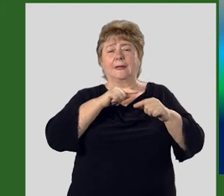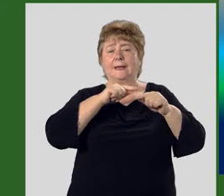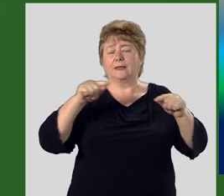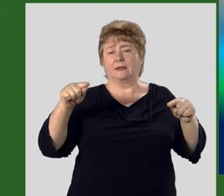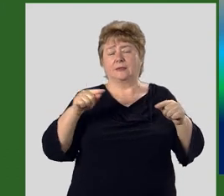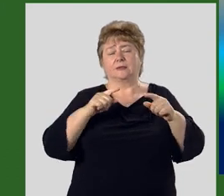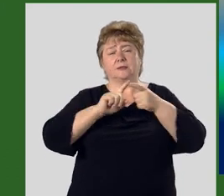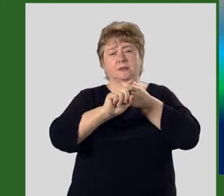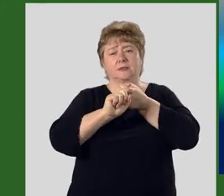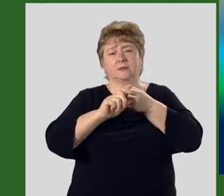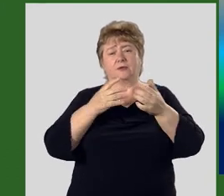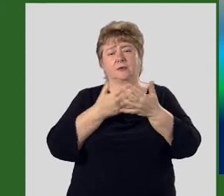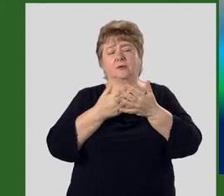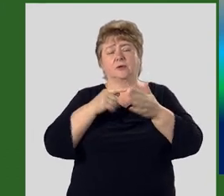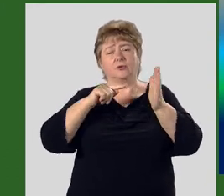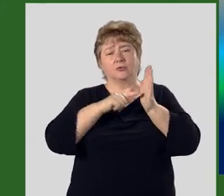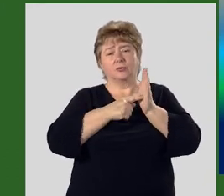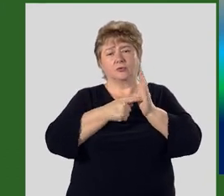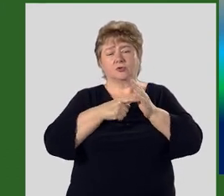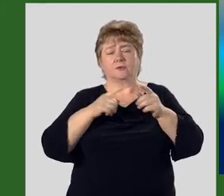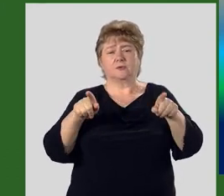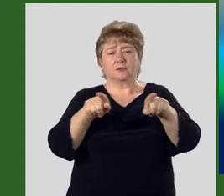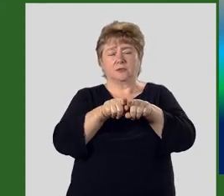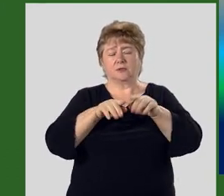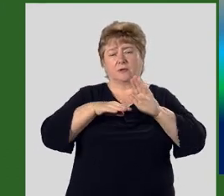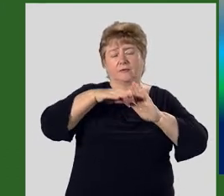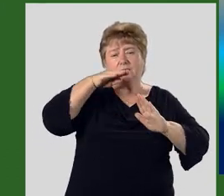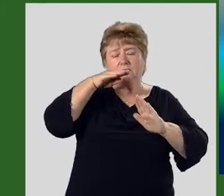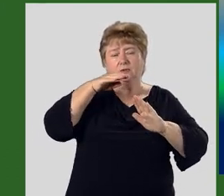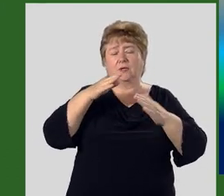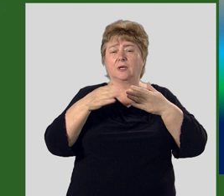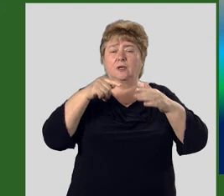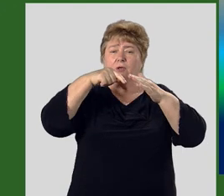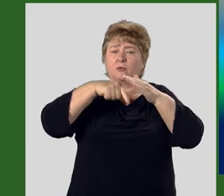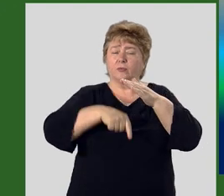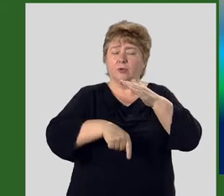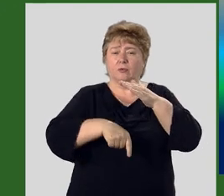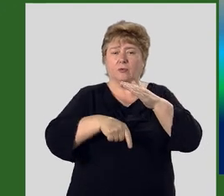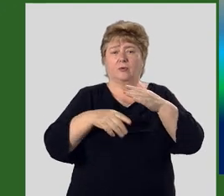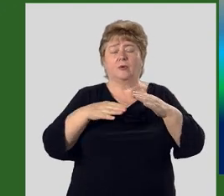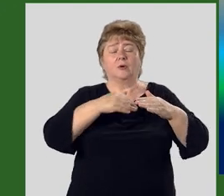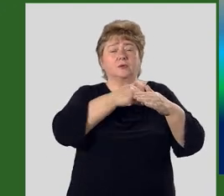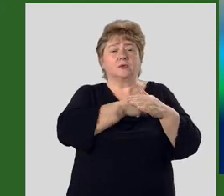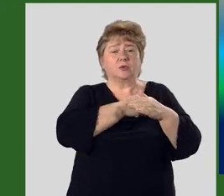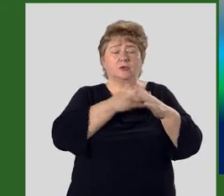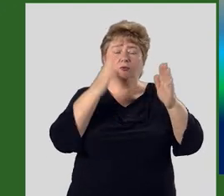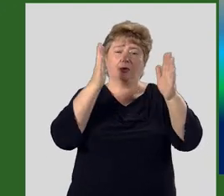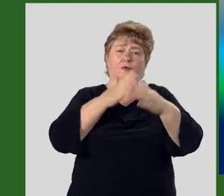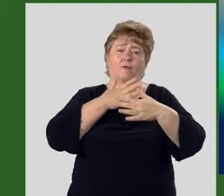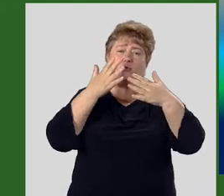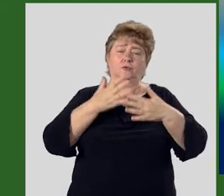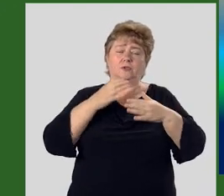линии, соединяющие, например, точки с одинаковой высотой или глубиной, температурой